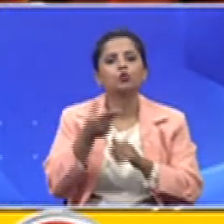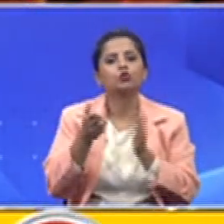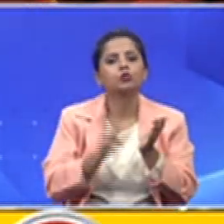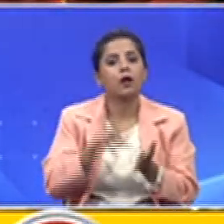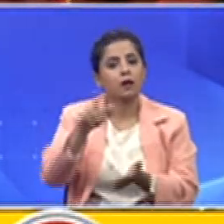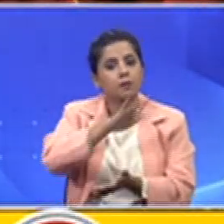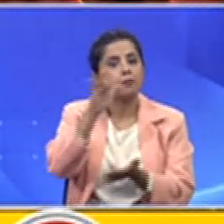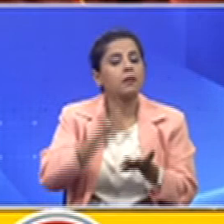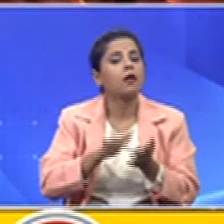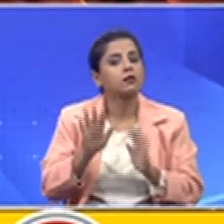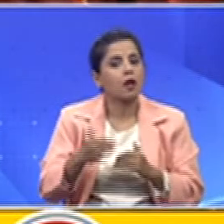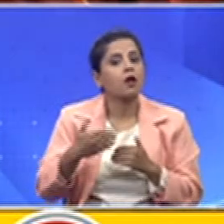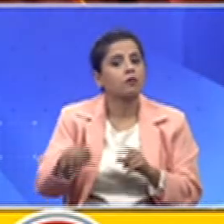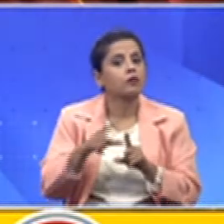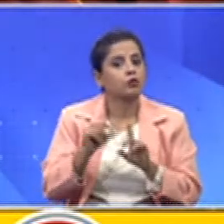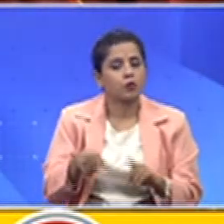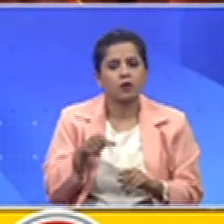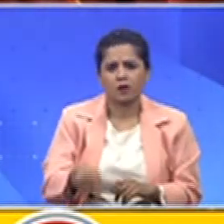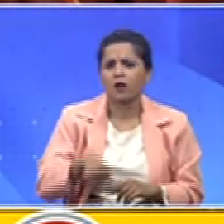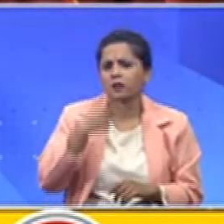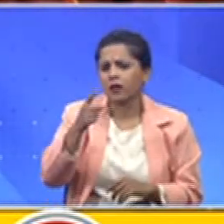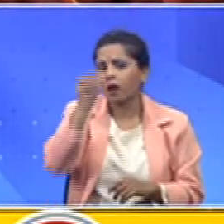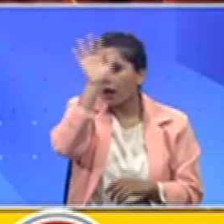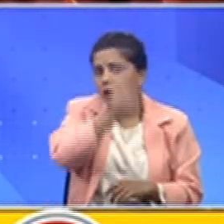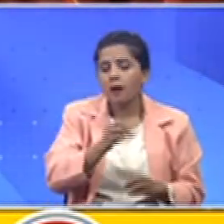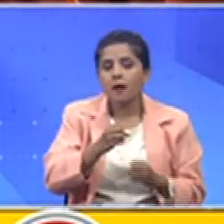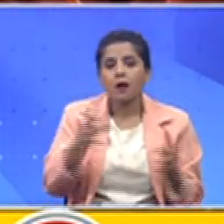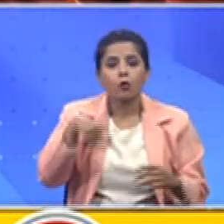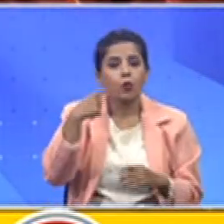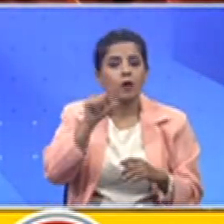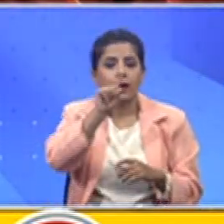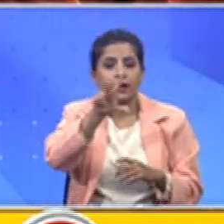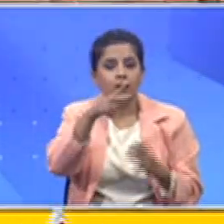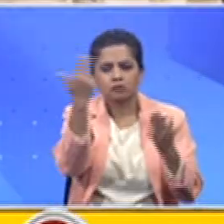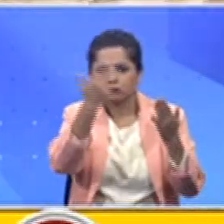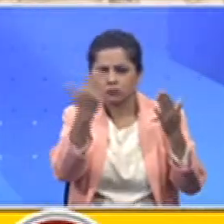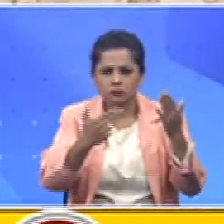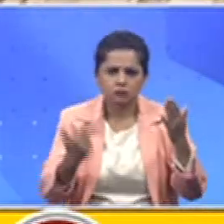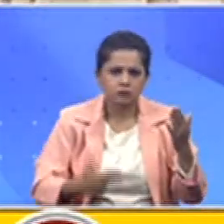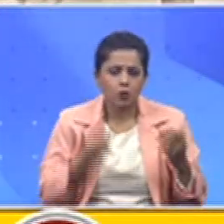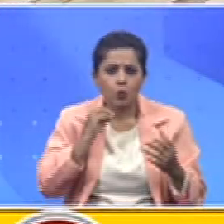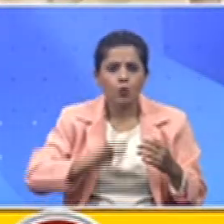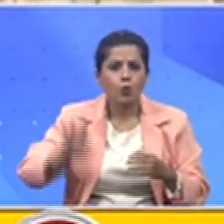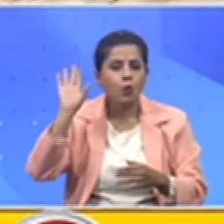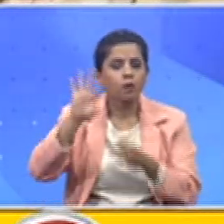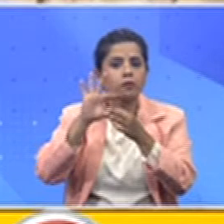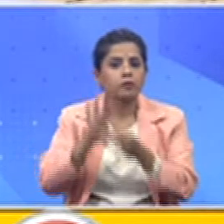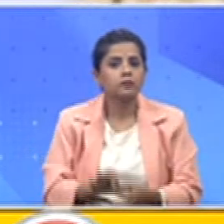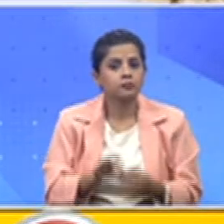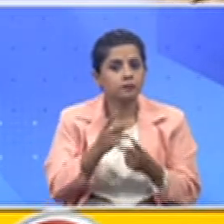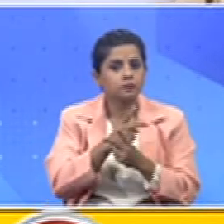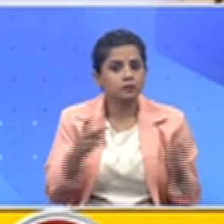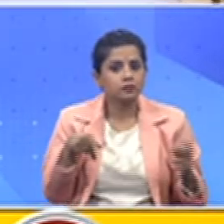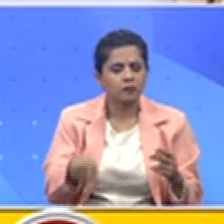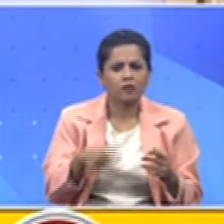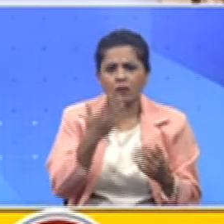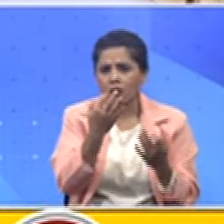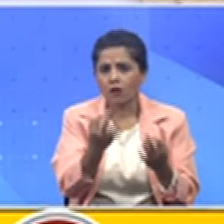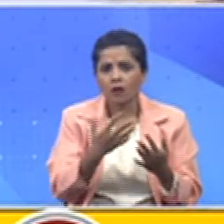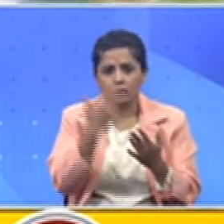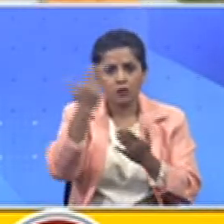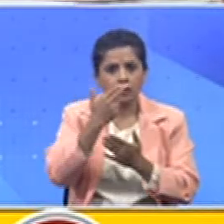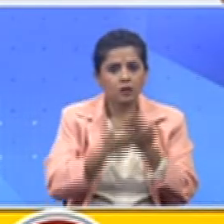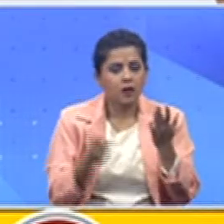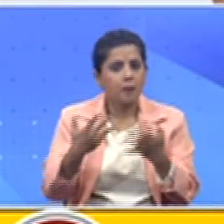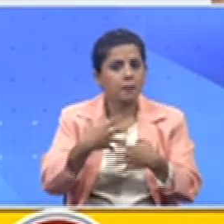है। यहाँ देश भर के 18 चित्रकार पुराणों पर आधारित आकर्षक